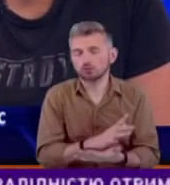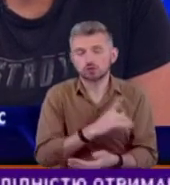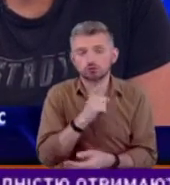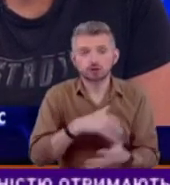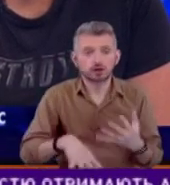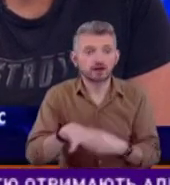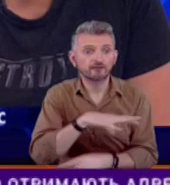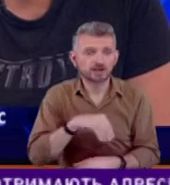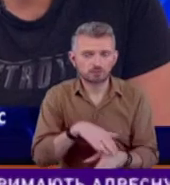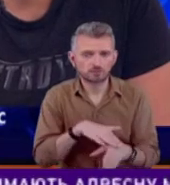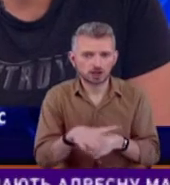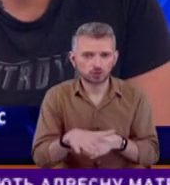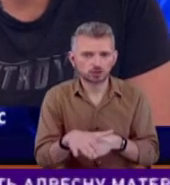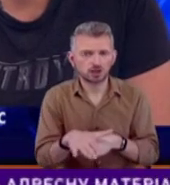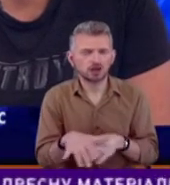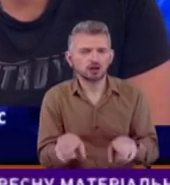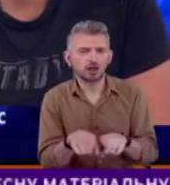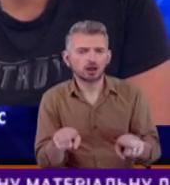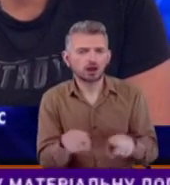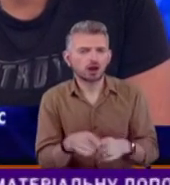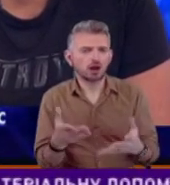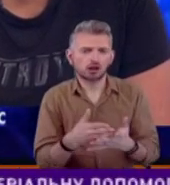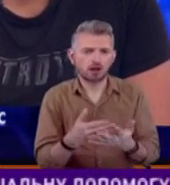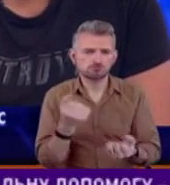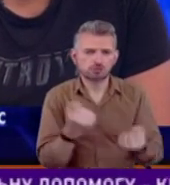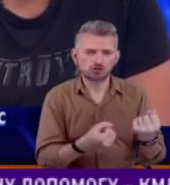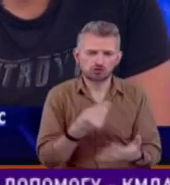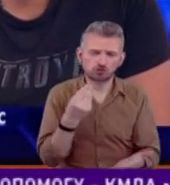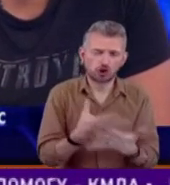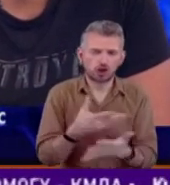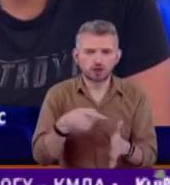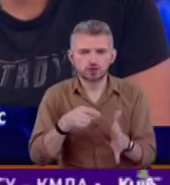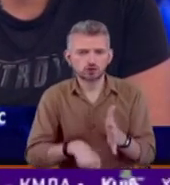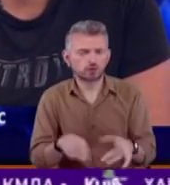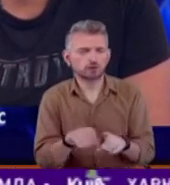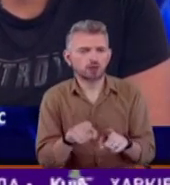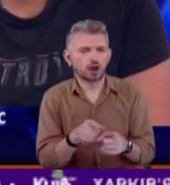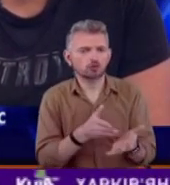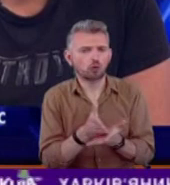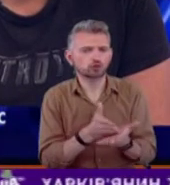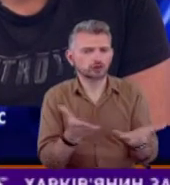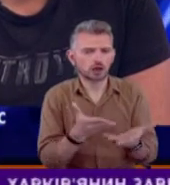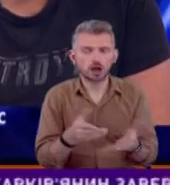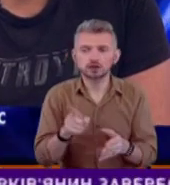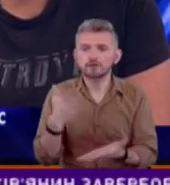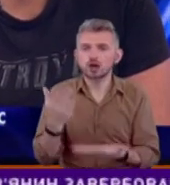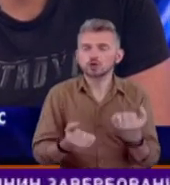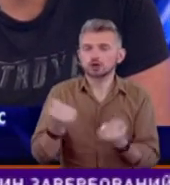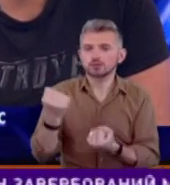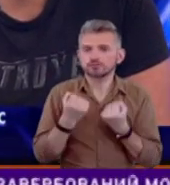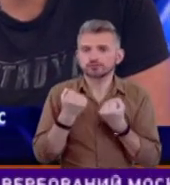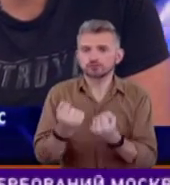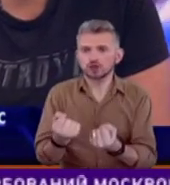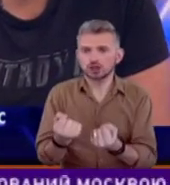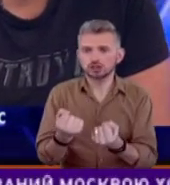всем абсолютно, какой бы дорогой машине он ни ехал, и какую бы должность государства он ни занимал. Навіть якщо за кермом їде президент клубу